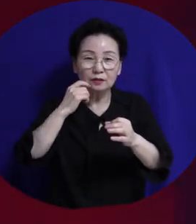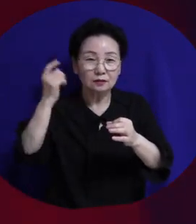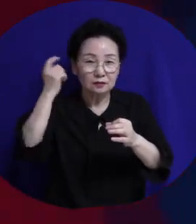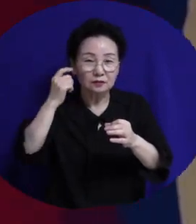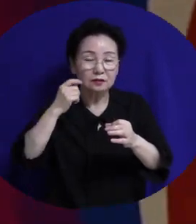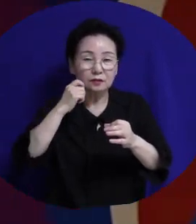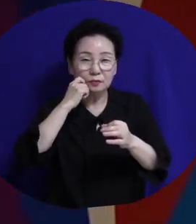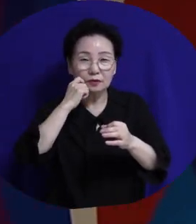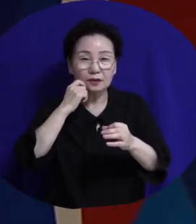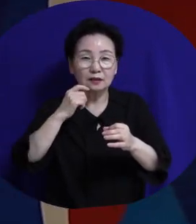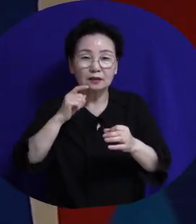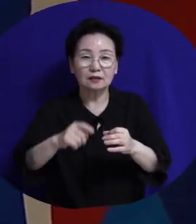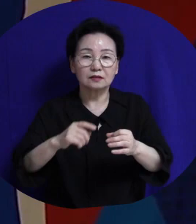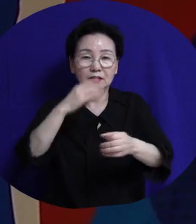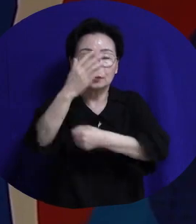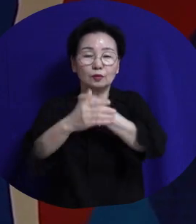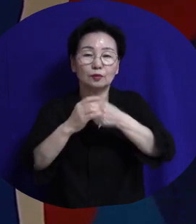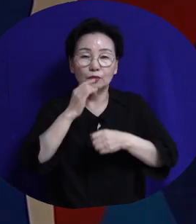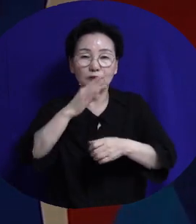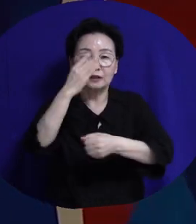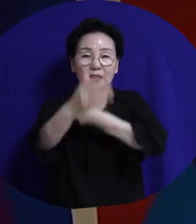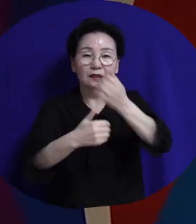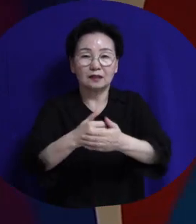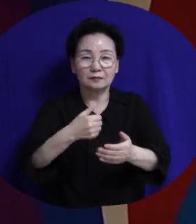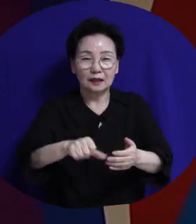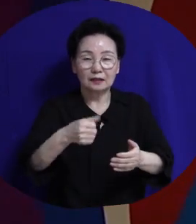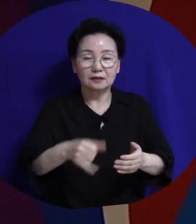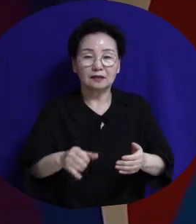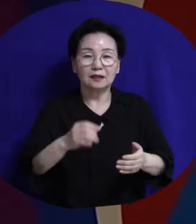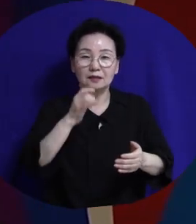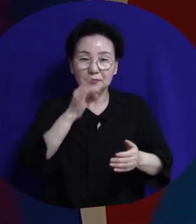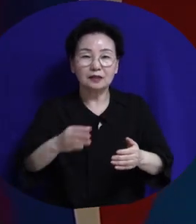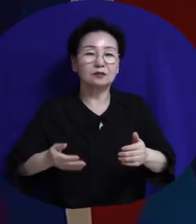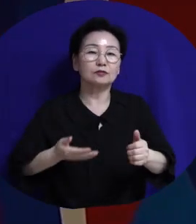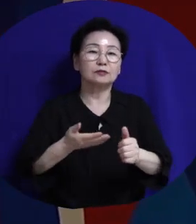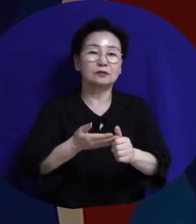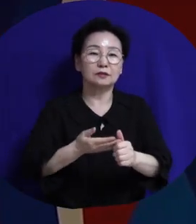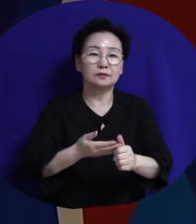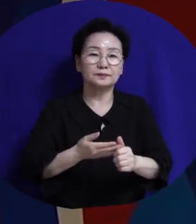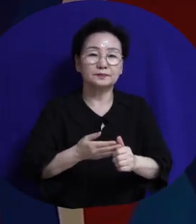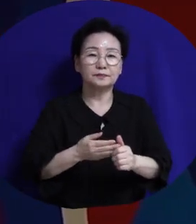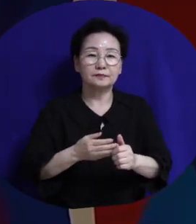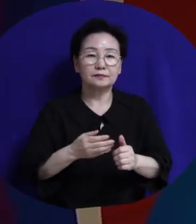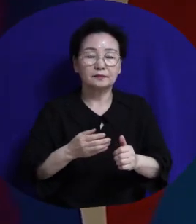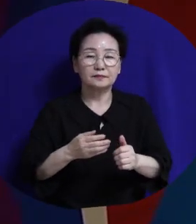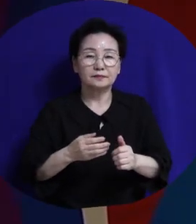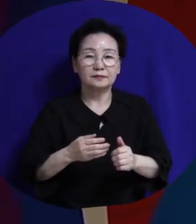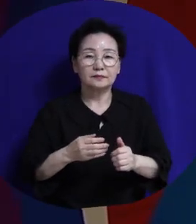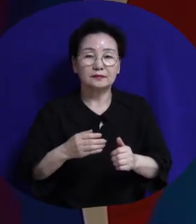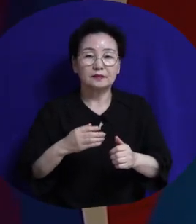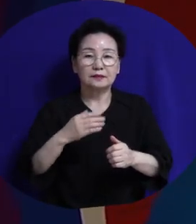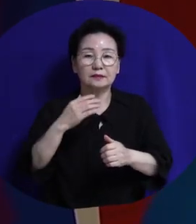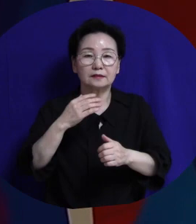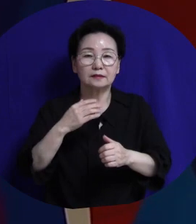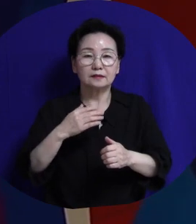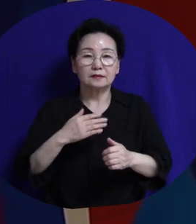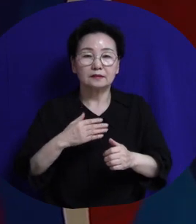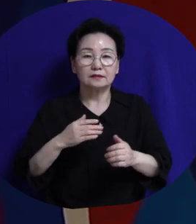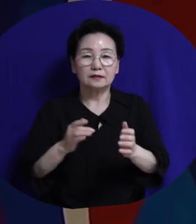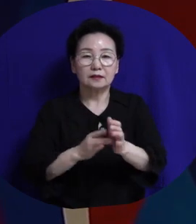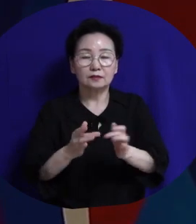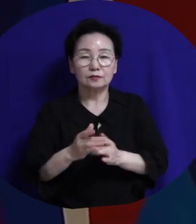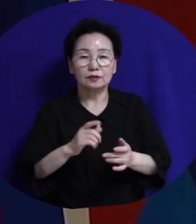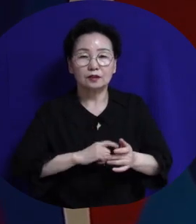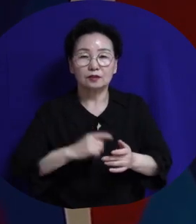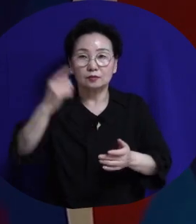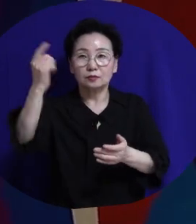겁니다. 하나님의 자녀에게 특권. 보혜사 곧 아버지께서 내 이름으로 오신 성령 곧 그가